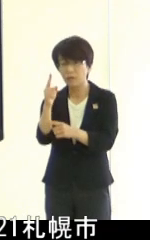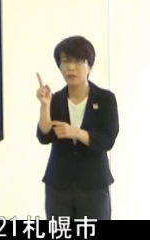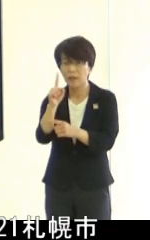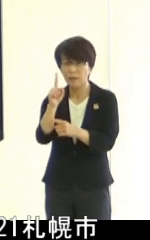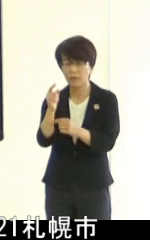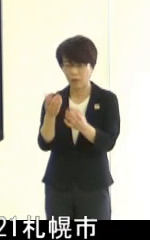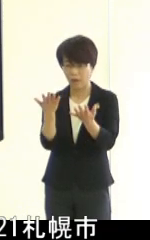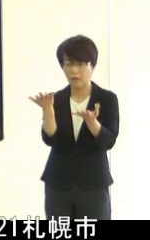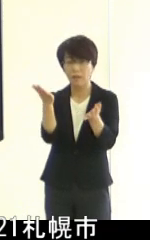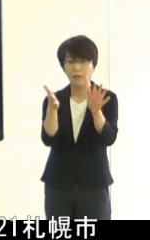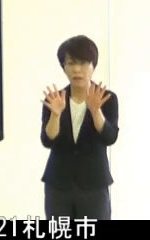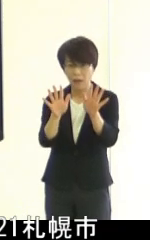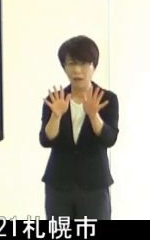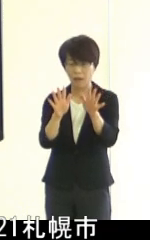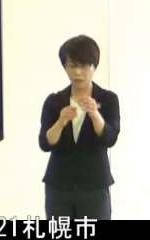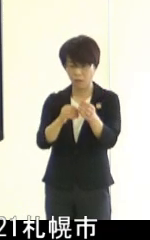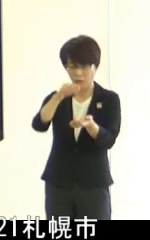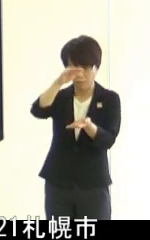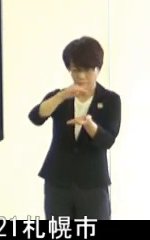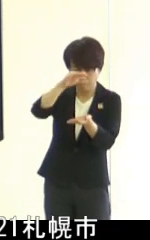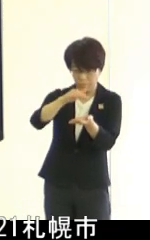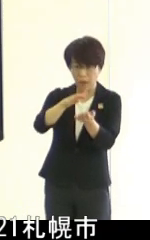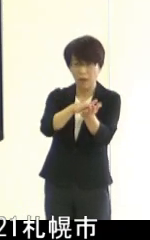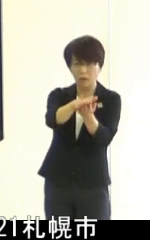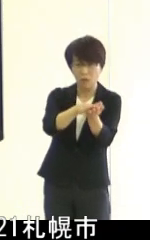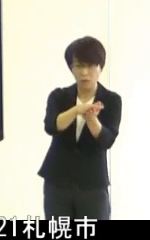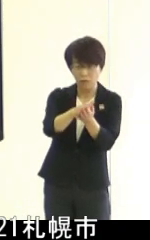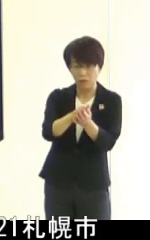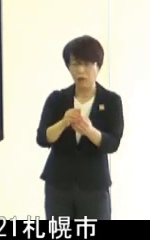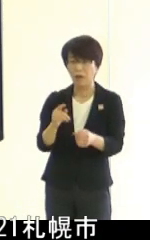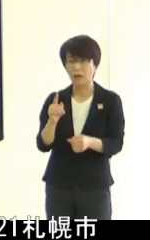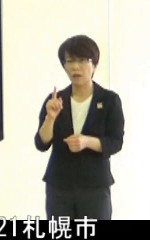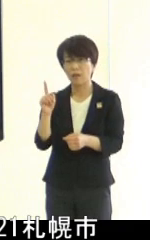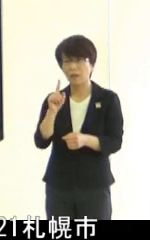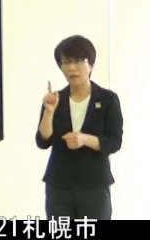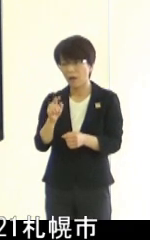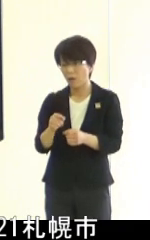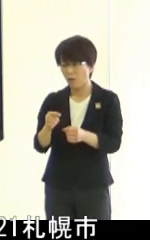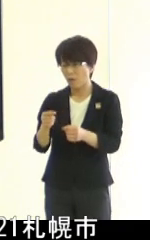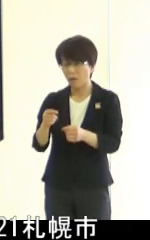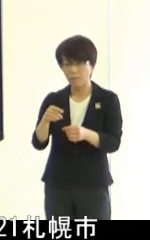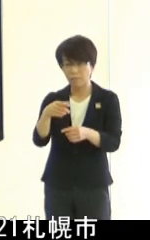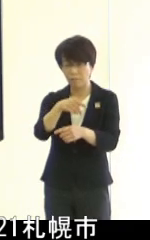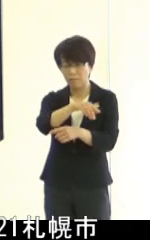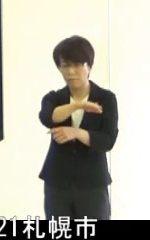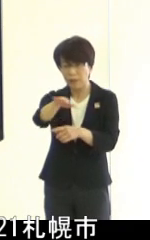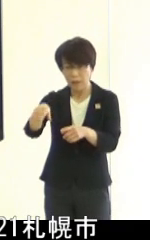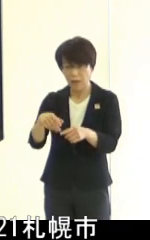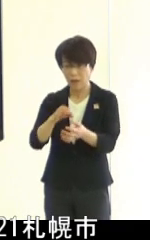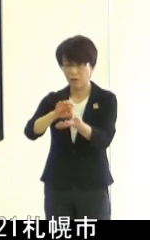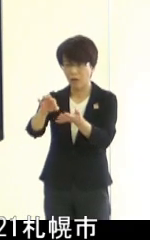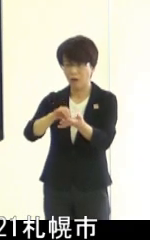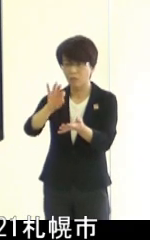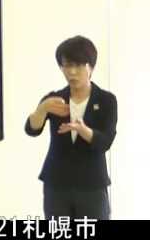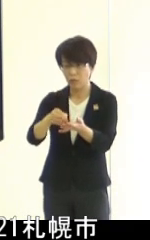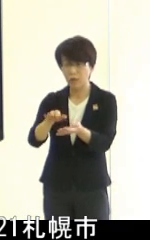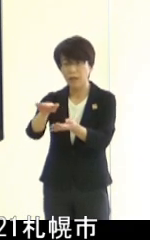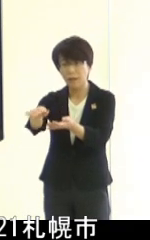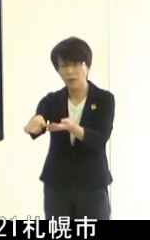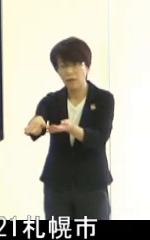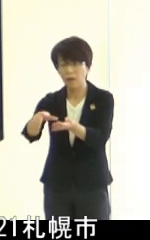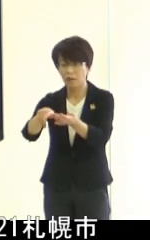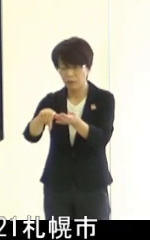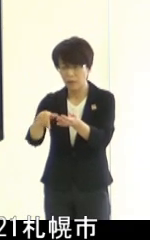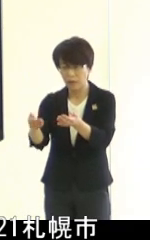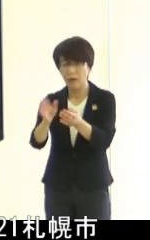装束まあ何かを触った共通の部分に触った時にはですねえアルコールで